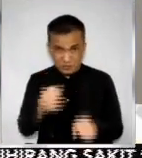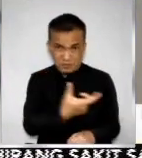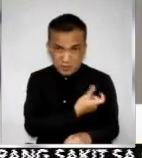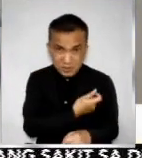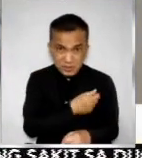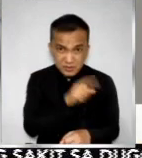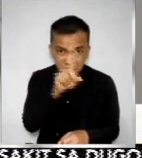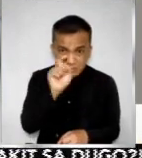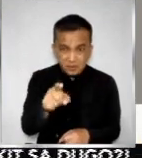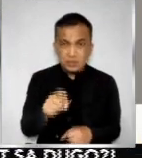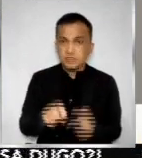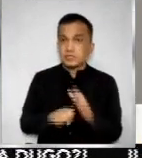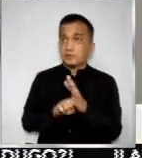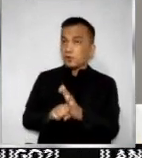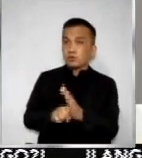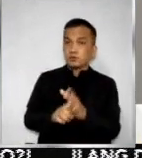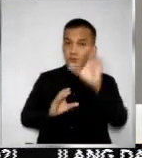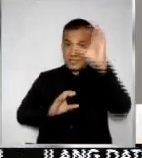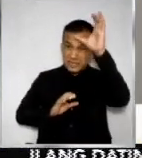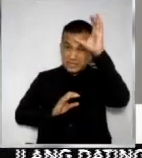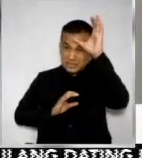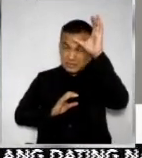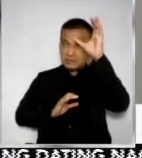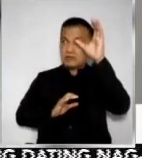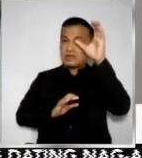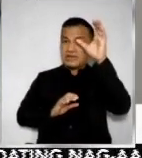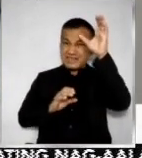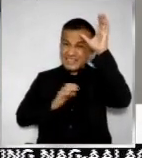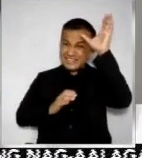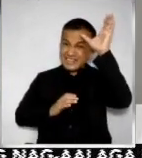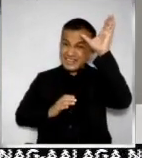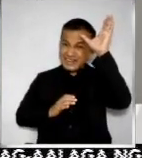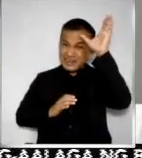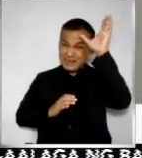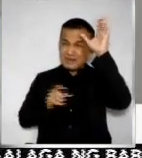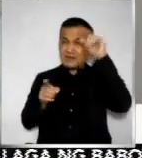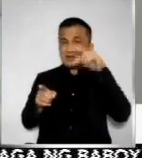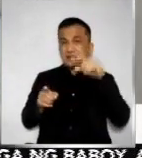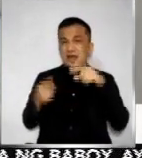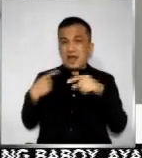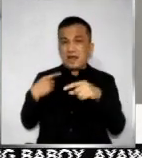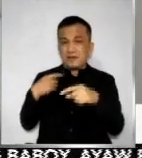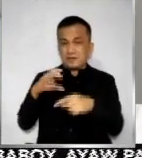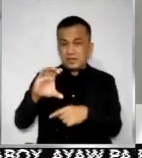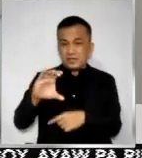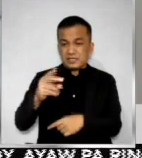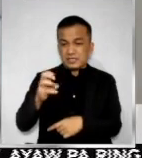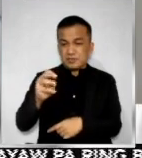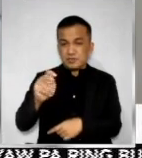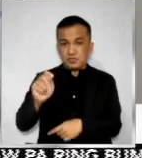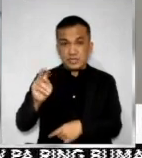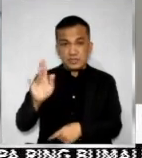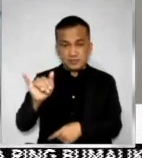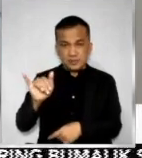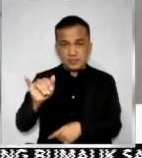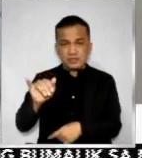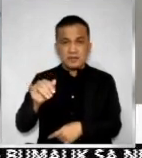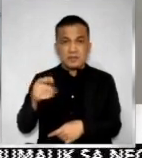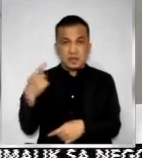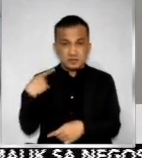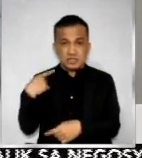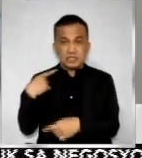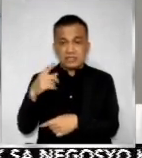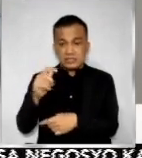cancer. Kasi nga, may cancer sila, nagkakaroon sila ng chemotherapy, radiotherapy, or targeted therapy. Recommended pa rin